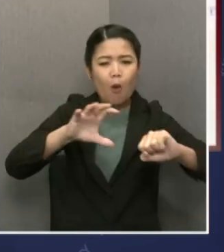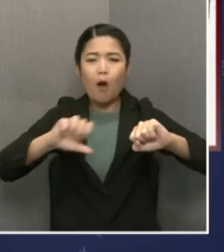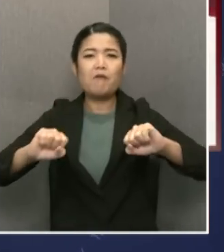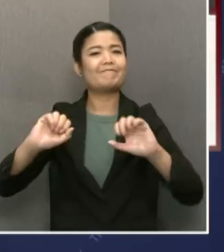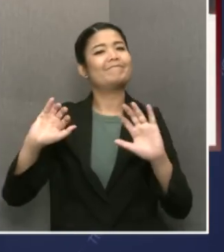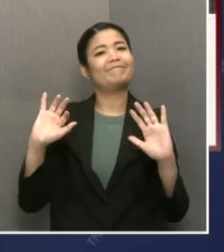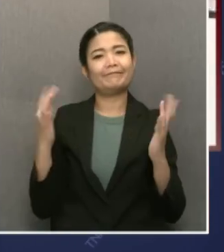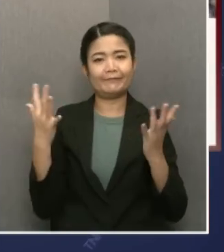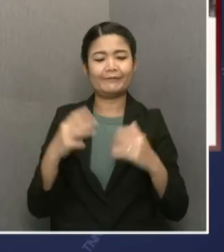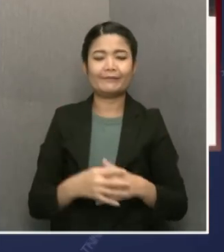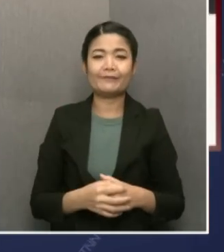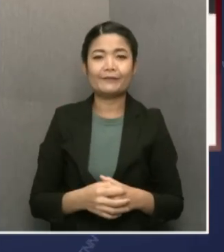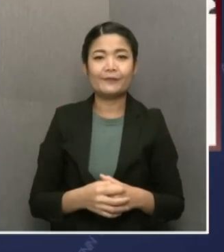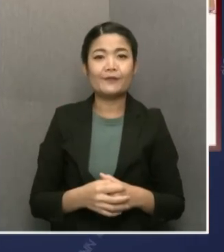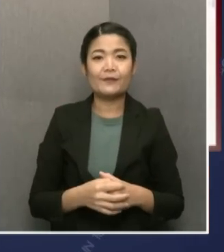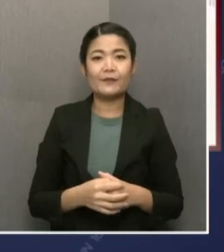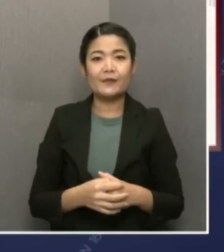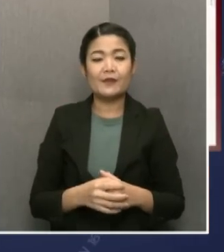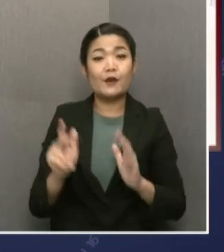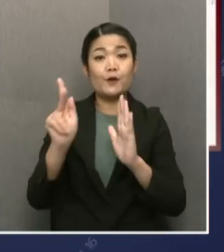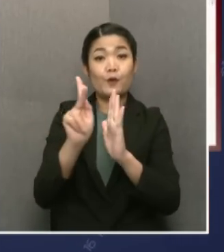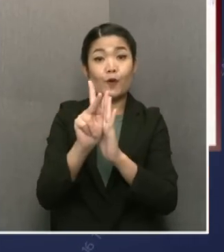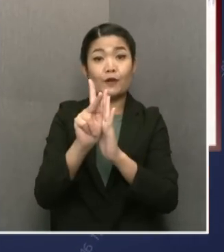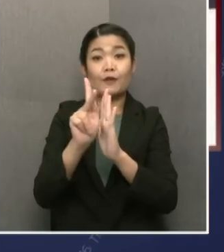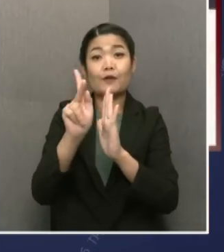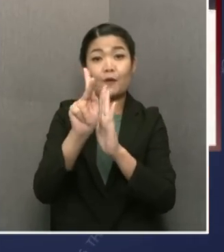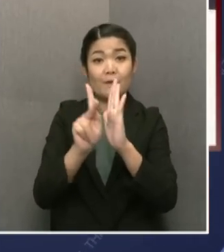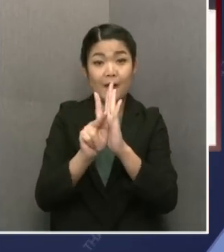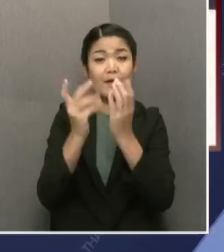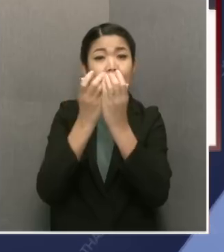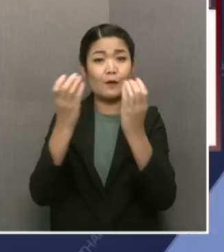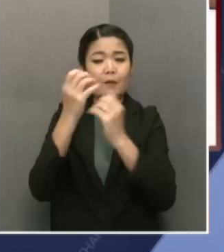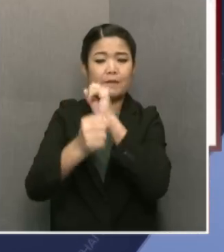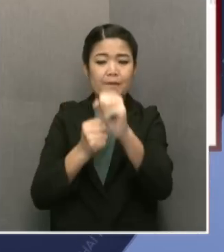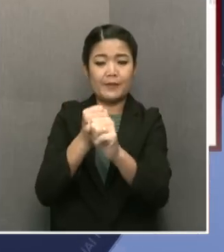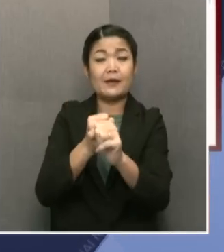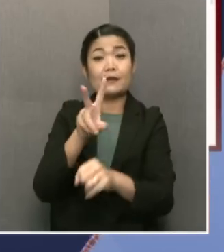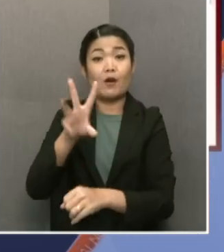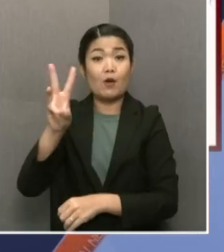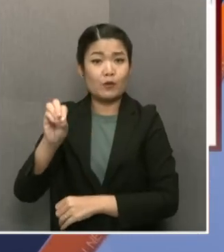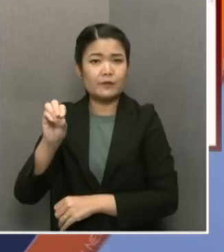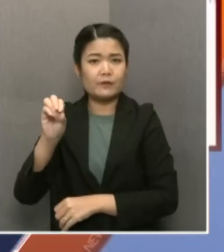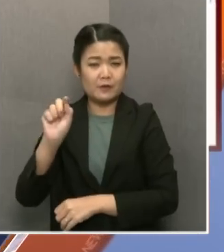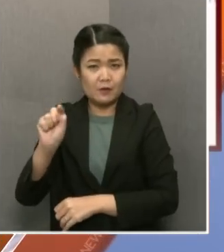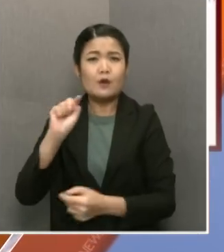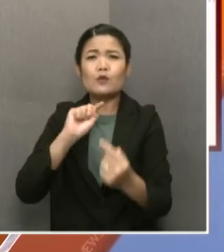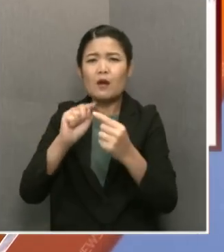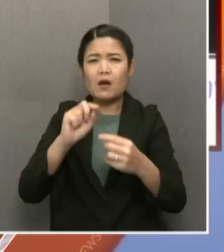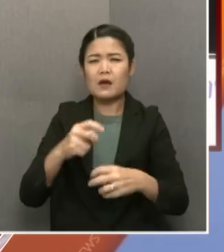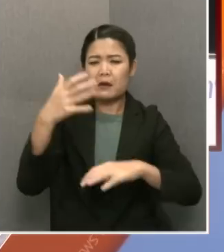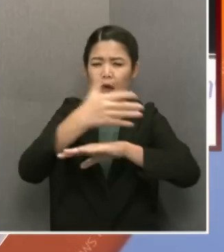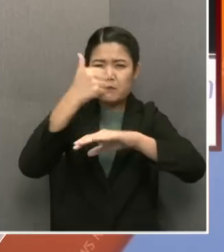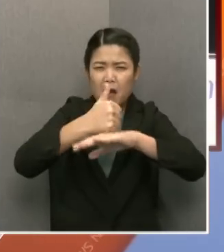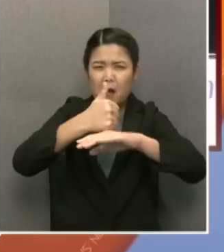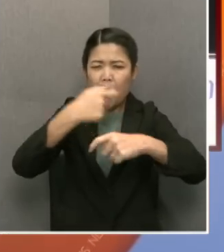ขนาดนี้นะครับจนกระทั่งกติกาของรัฐธรรมนูญปี 2560เนี่ยนะที่ได้ทำให้กลไกทางการเมืองมันมีความซับซ้อนมากยิ่ง